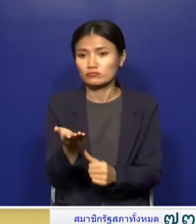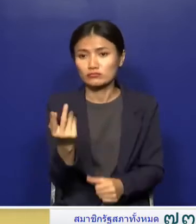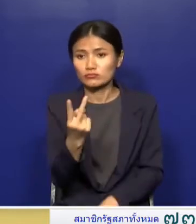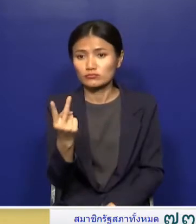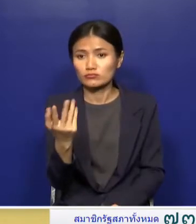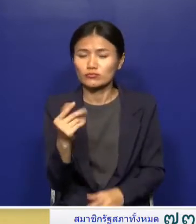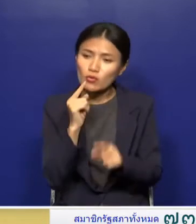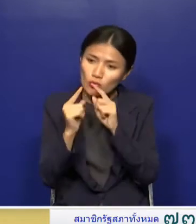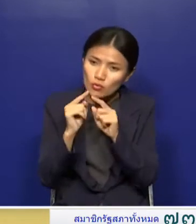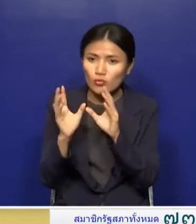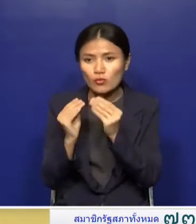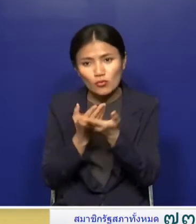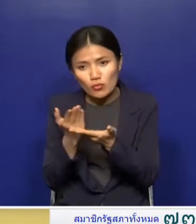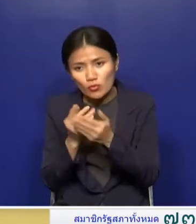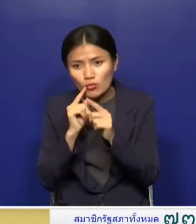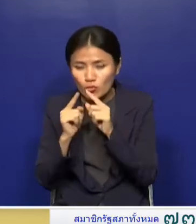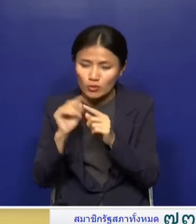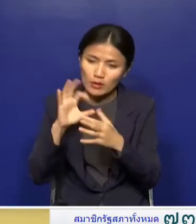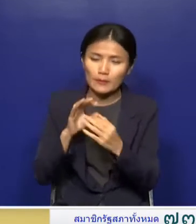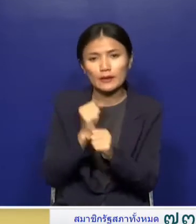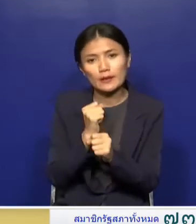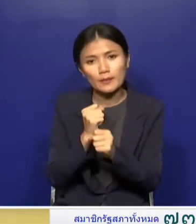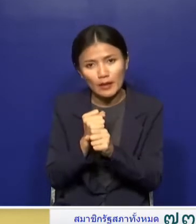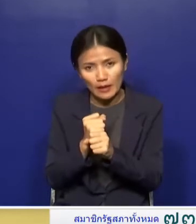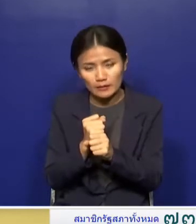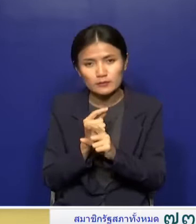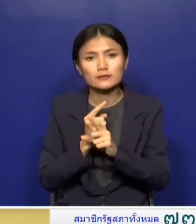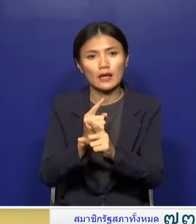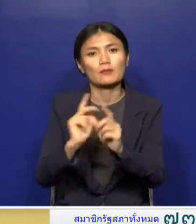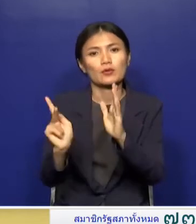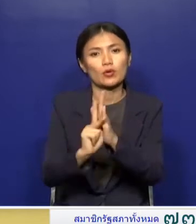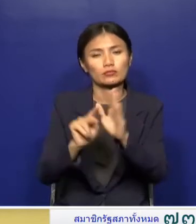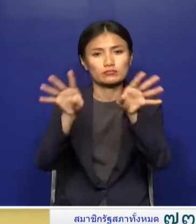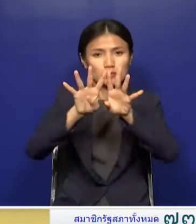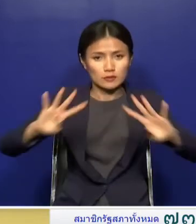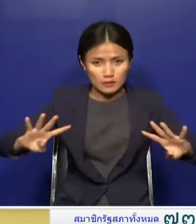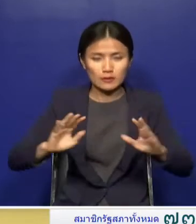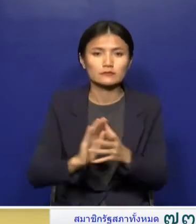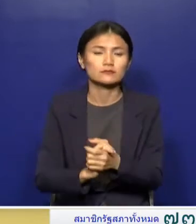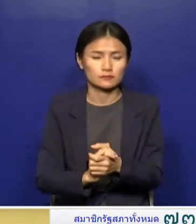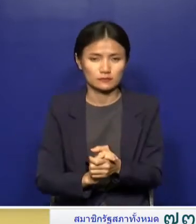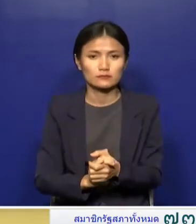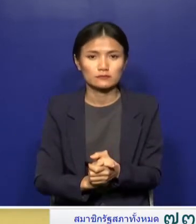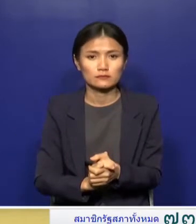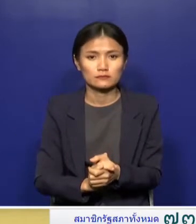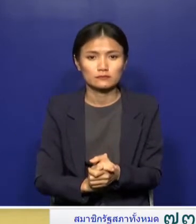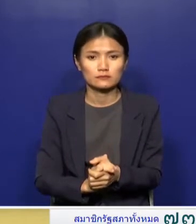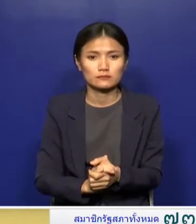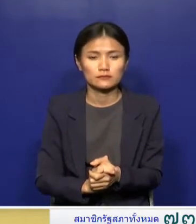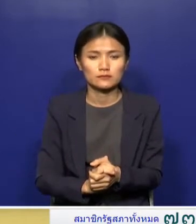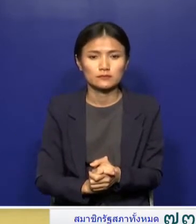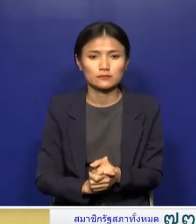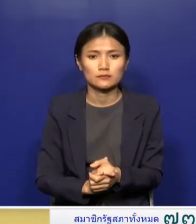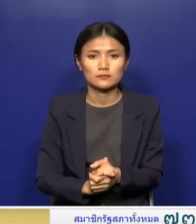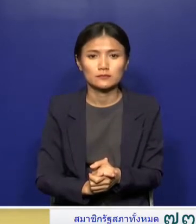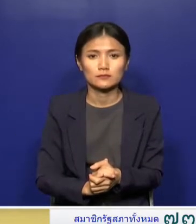ทหารือกัใเรื่องของกทำงานใกรอบอาเซีน หลายเรด้ครัหน่ในนั้นที่ผมราบดีว่าท่านร